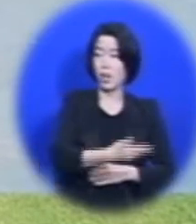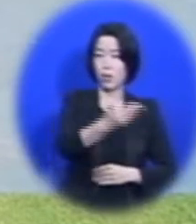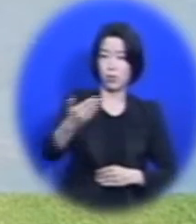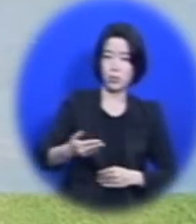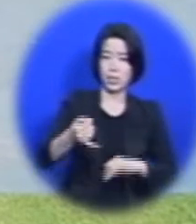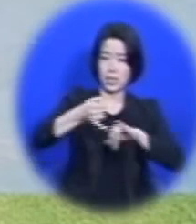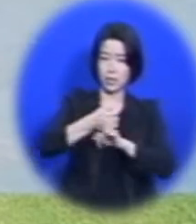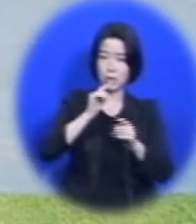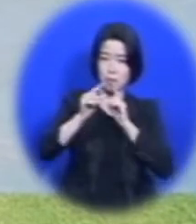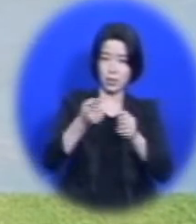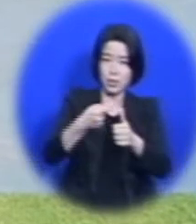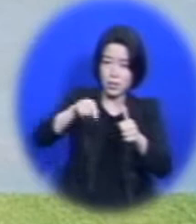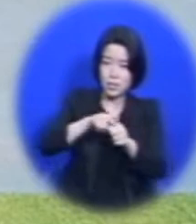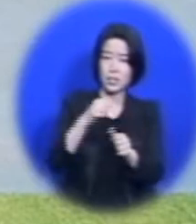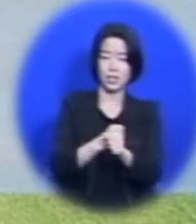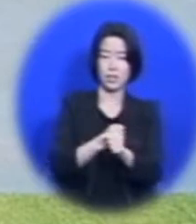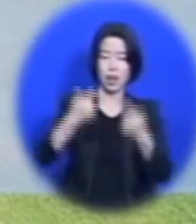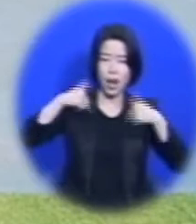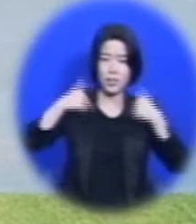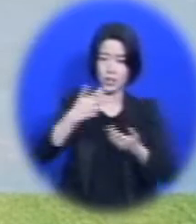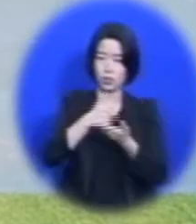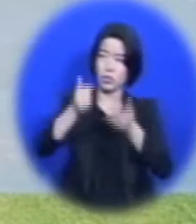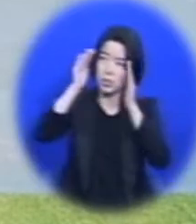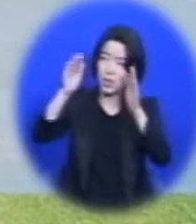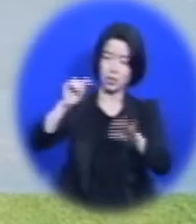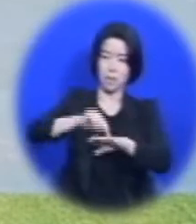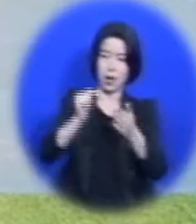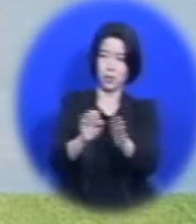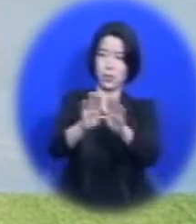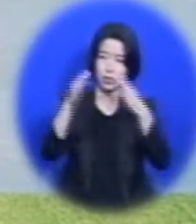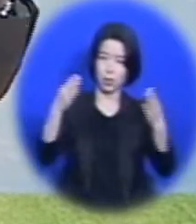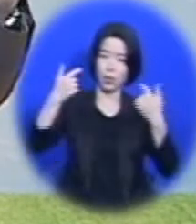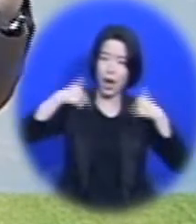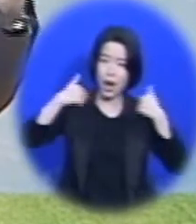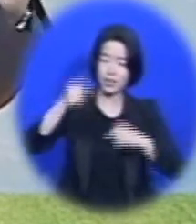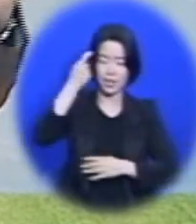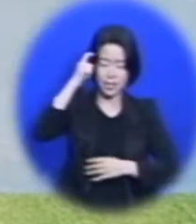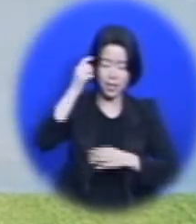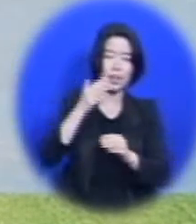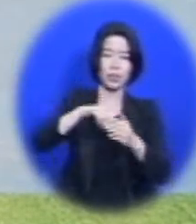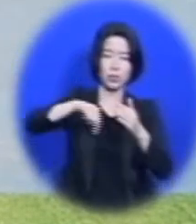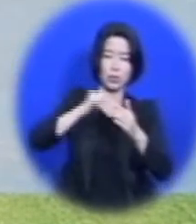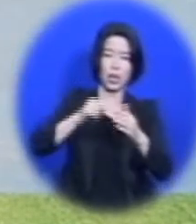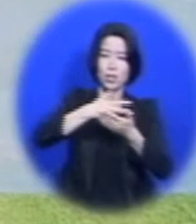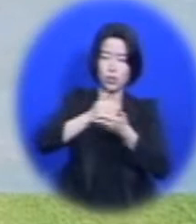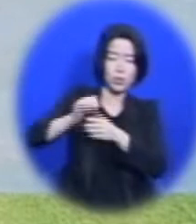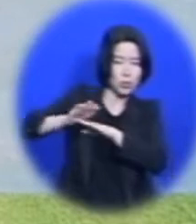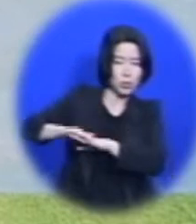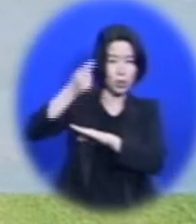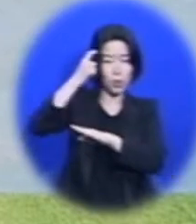여러분들이 이 약속의 말씀을 의지해서 항상 주님을 향하여 마음을 열고 항상 생각 속에 주님을 두려고